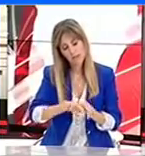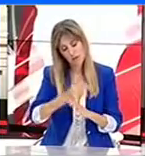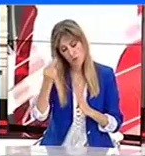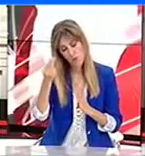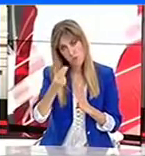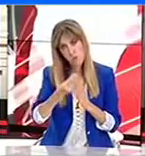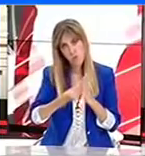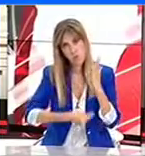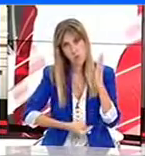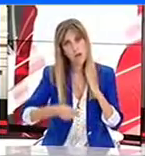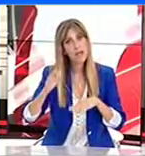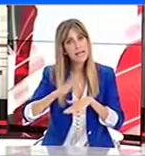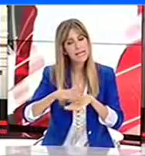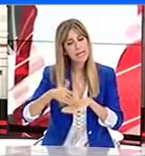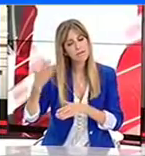και τη Θεσσαλονίκη.